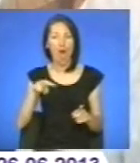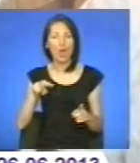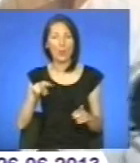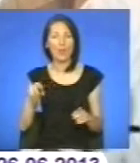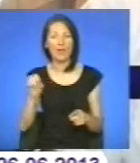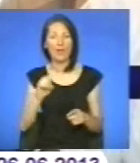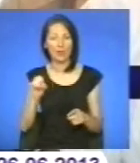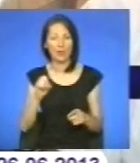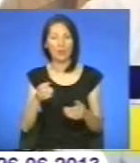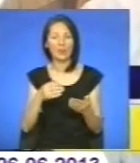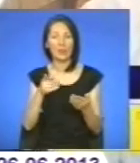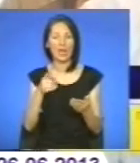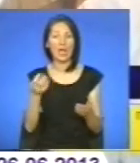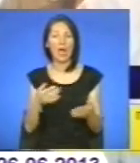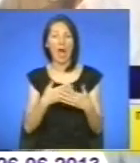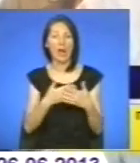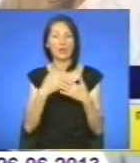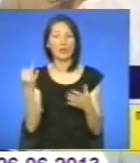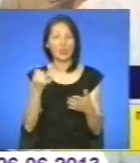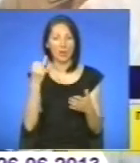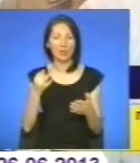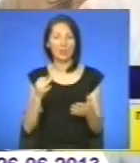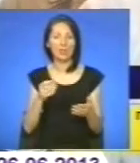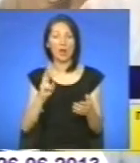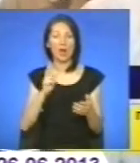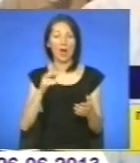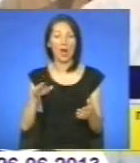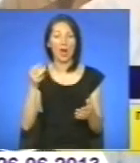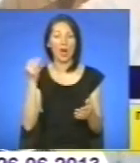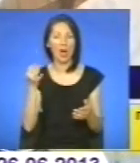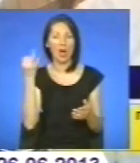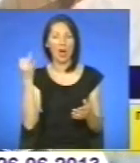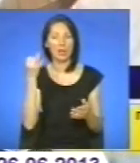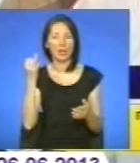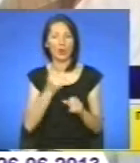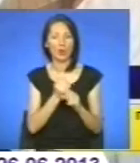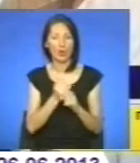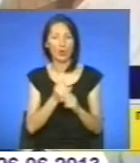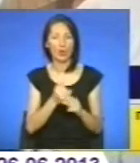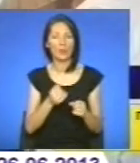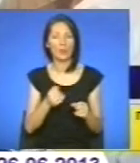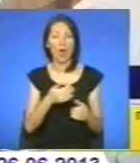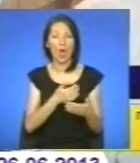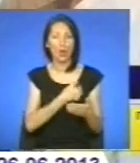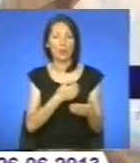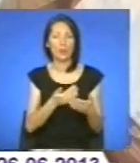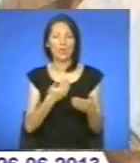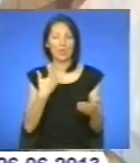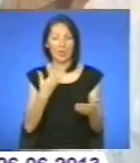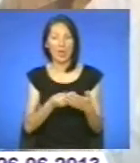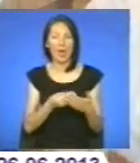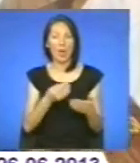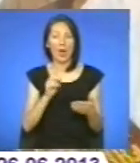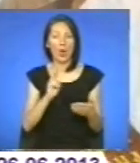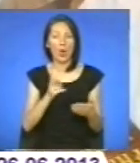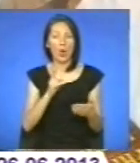цікавишся краєзнавчою роботою, історією нашої держави, хочу від органів місцевого самоврядування, від Козівської районної ради, подарувати тобі